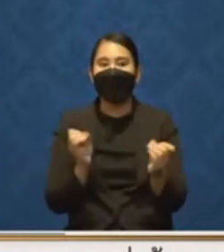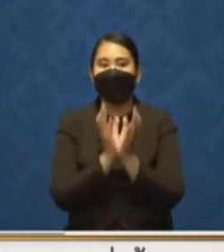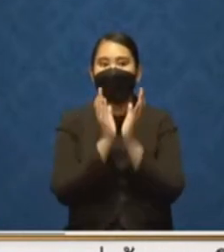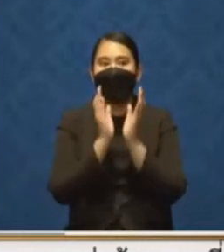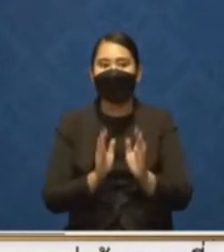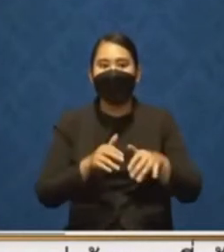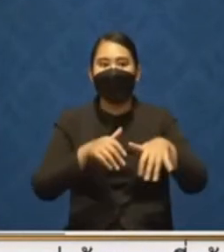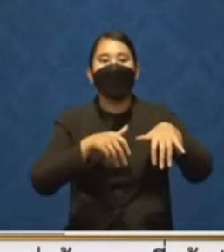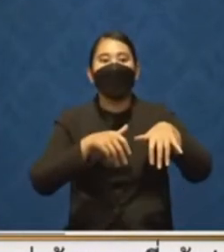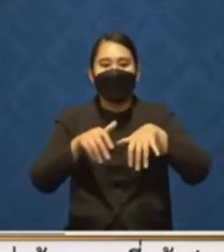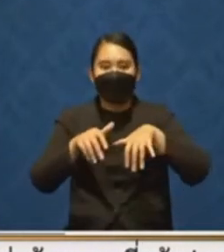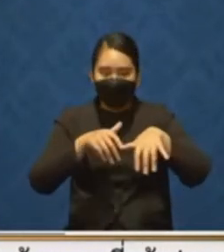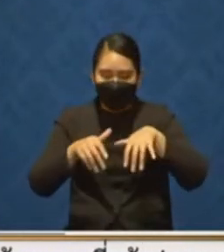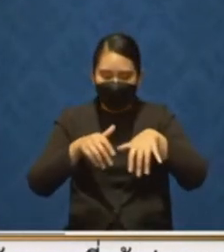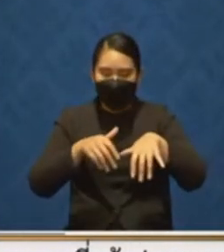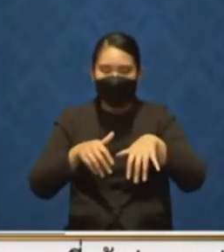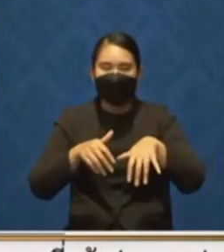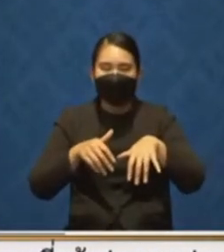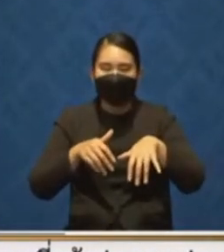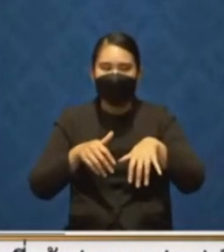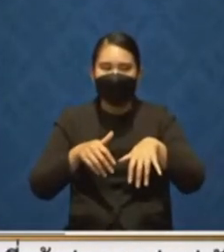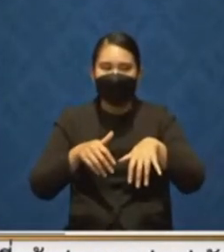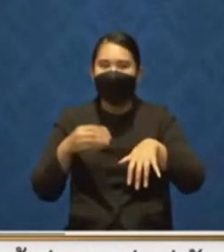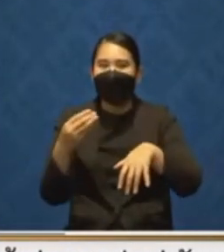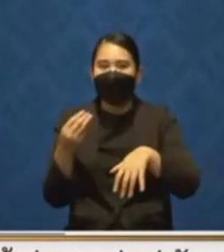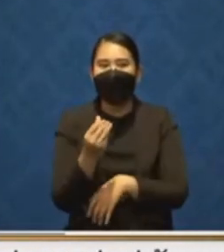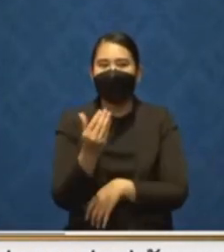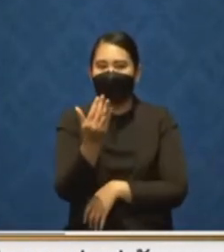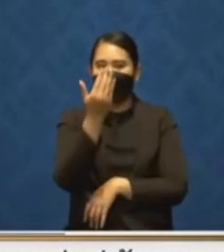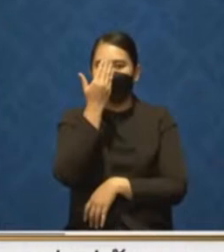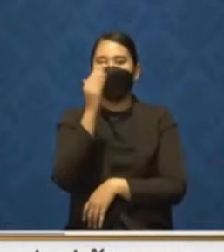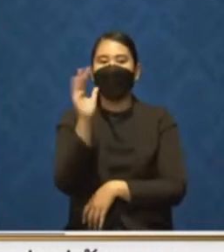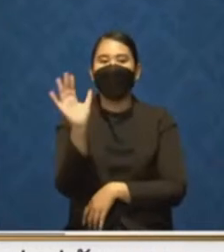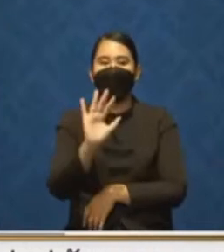ให้ช้าที่สุดและ